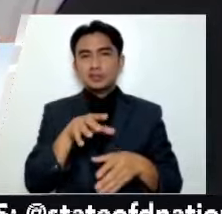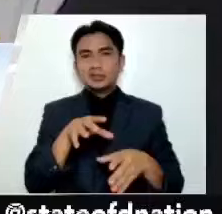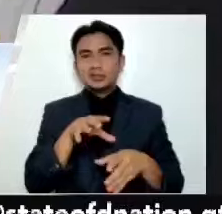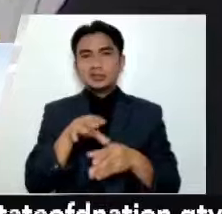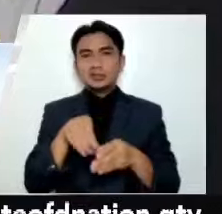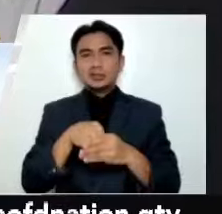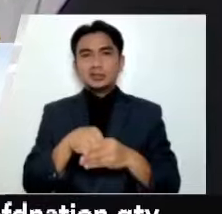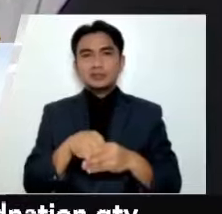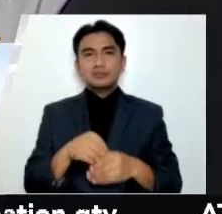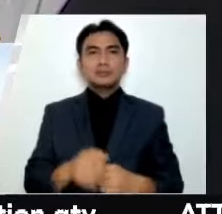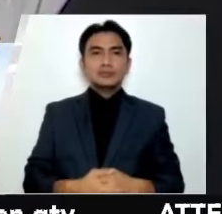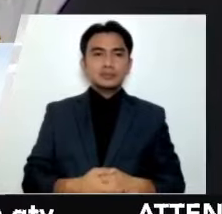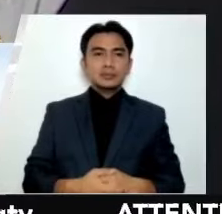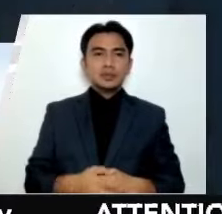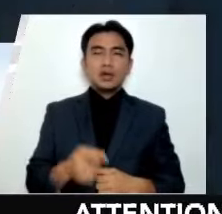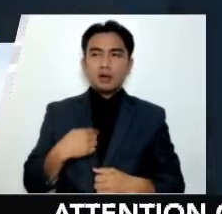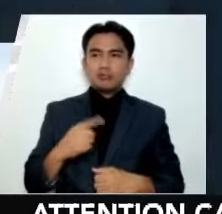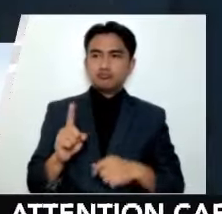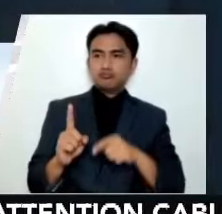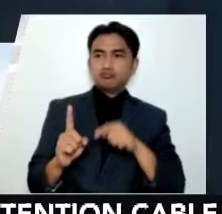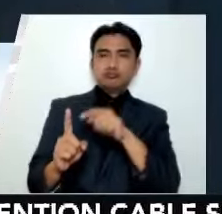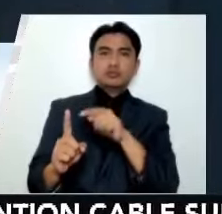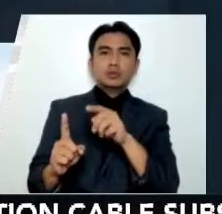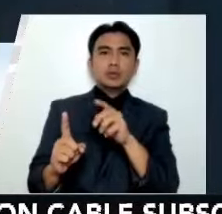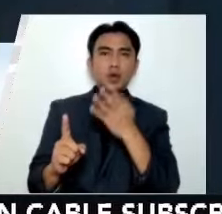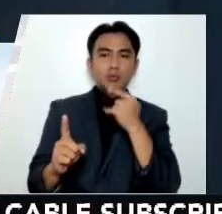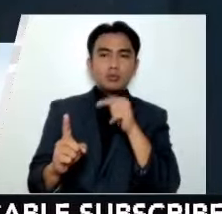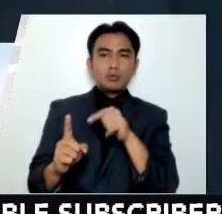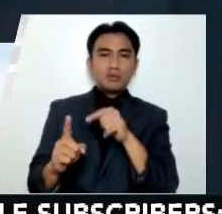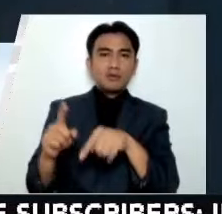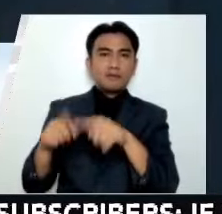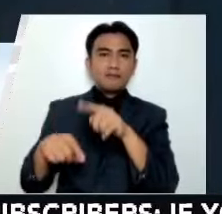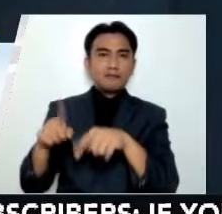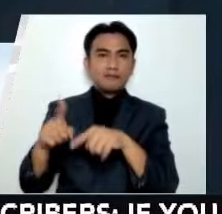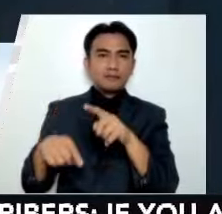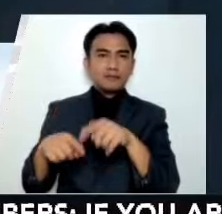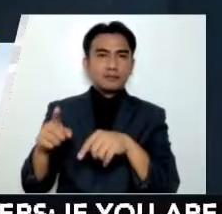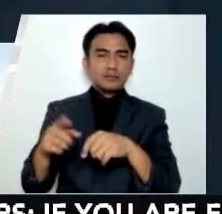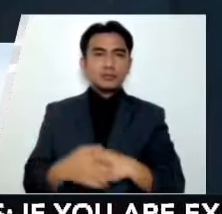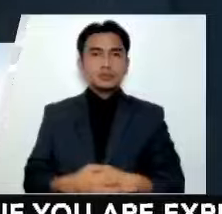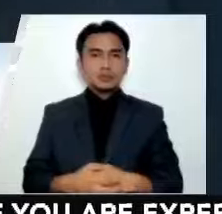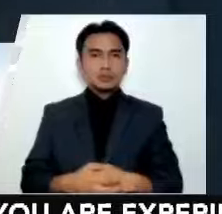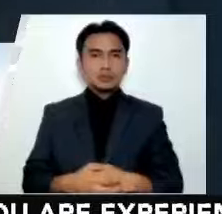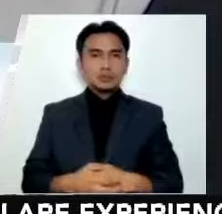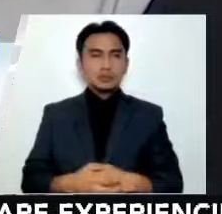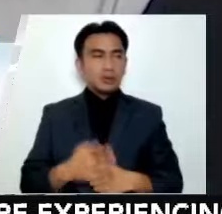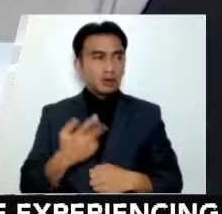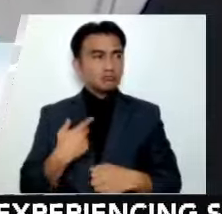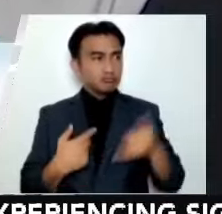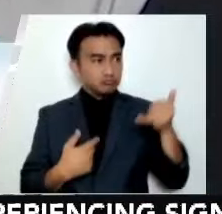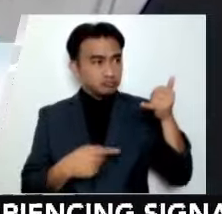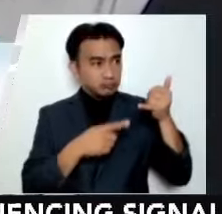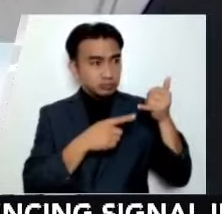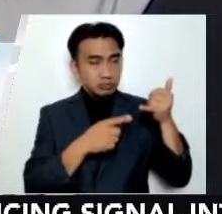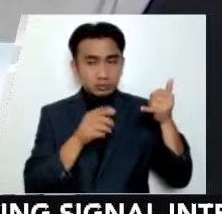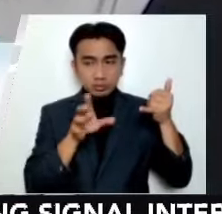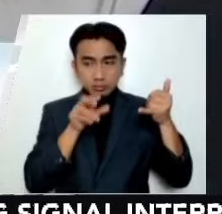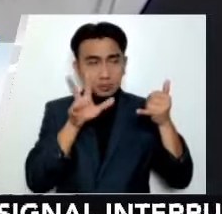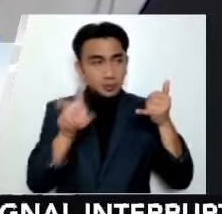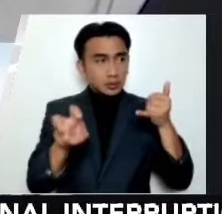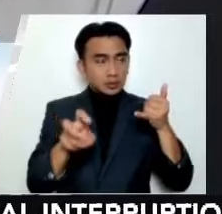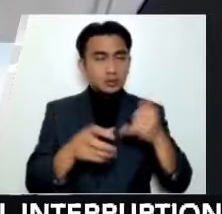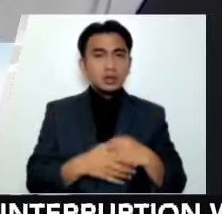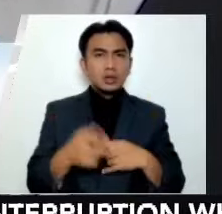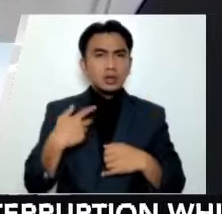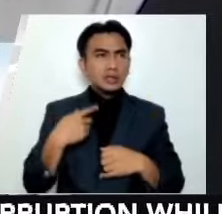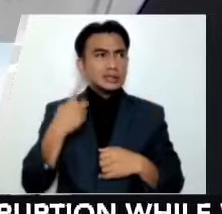Bik-Bik kasi siya yung kaibigan. Kaibigan niya yun. Idea yung sa CCTV tatakpan. Siya din po. So yung babaeng narinig niyo po